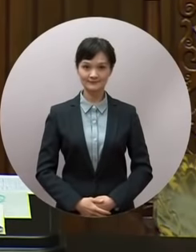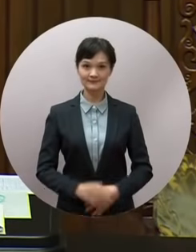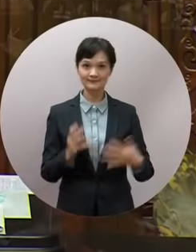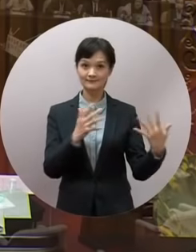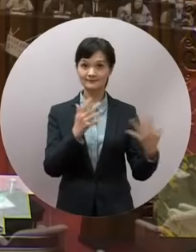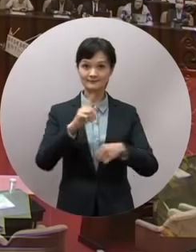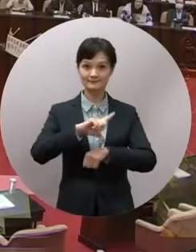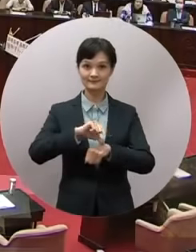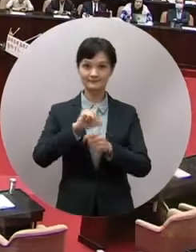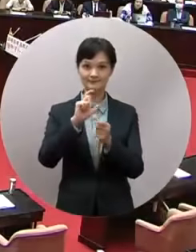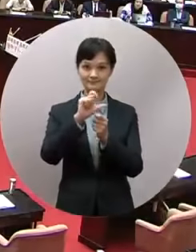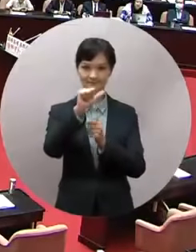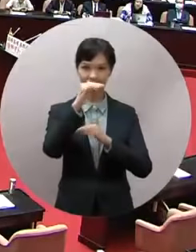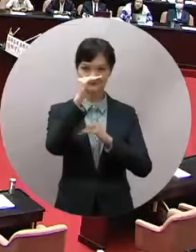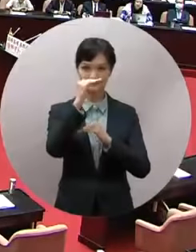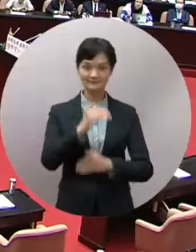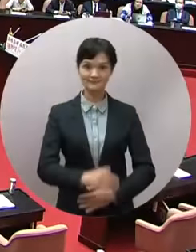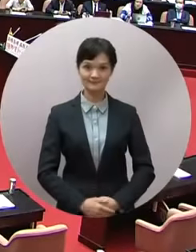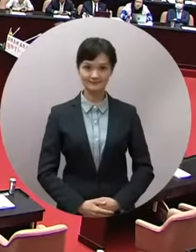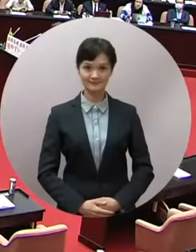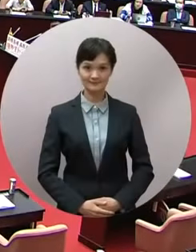询答时间为15分钟。